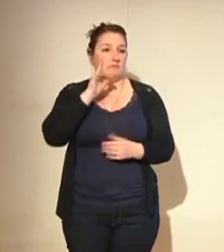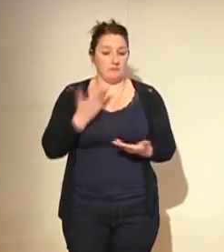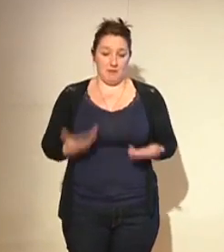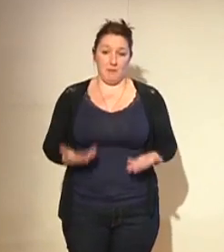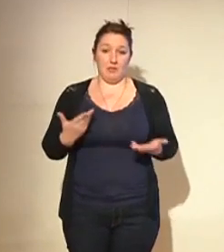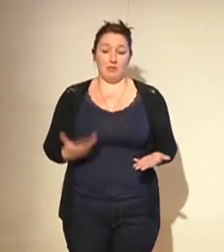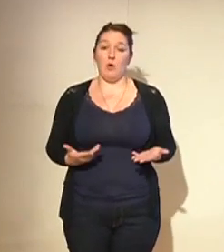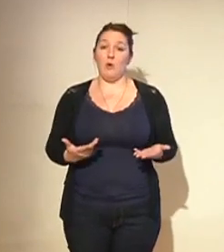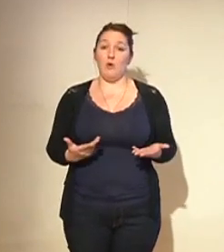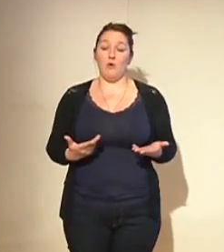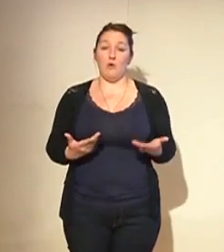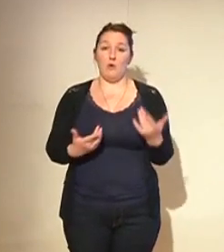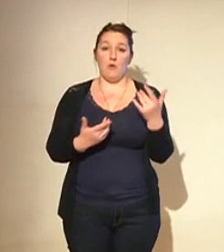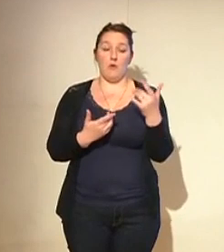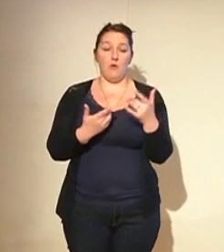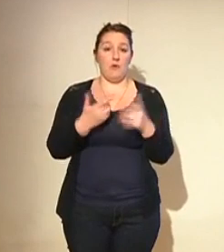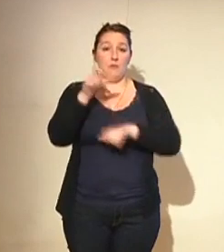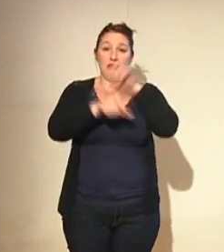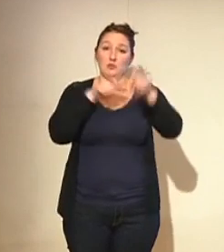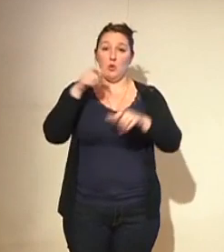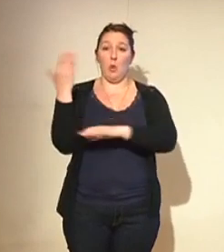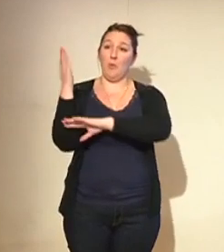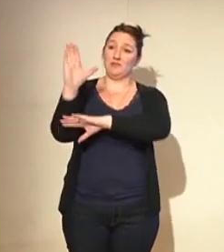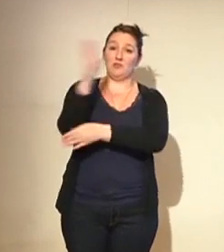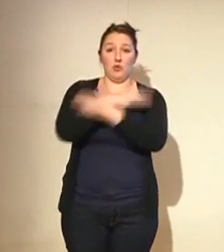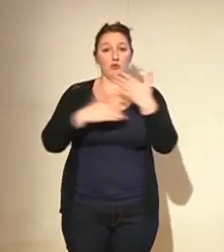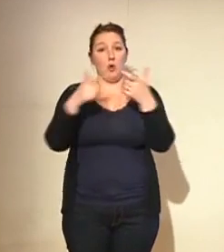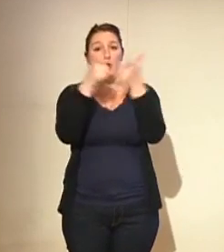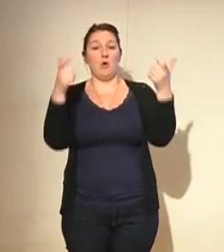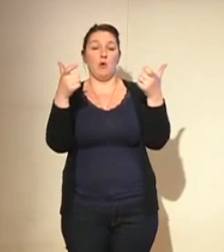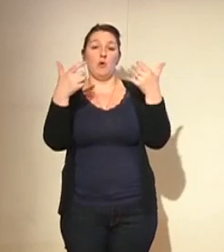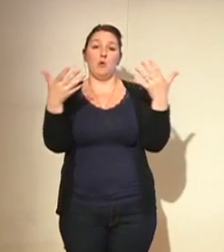avons élu nos représentants au conseil